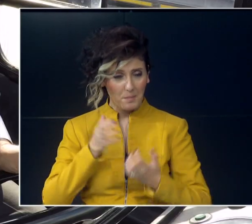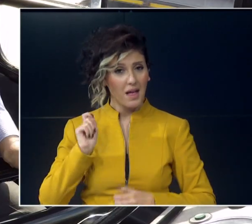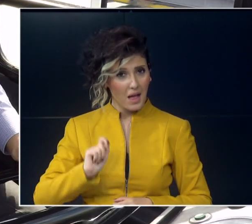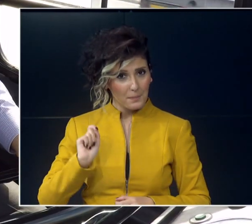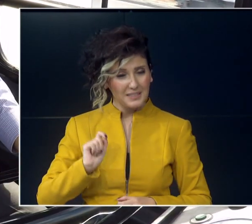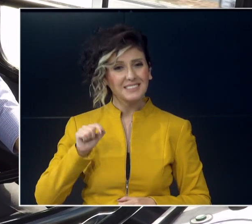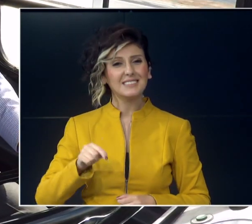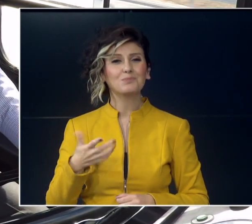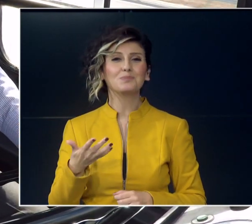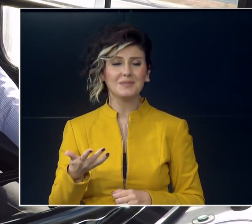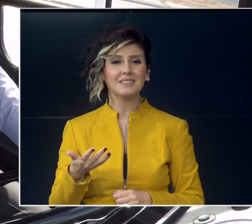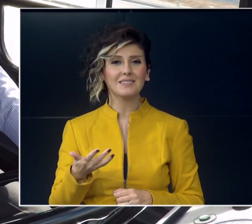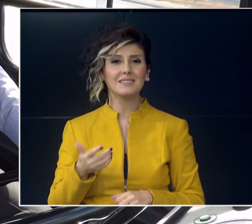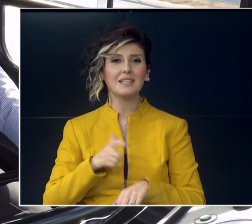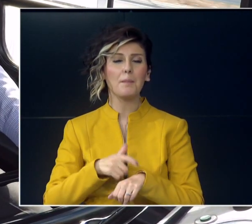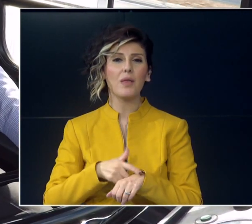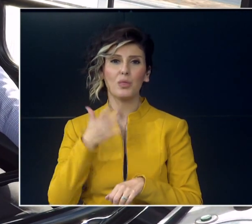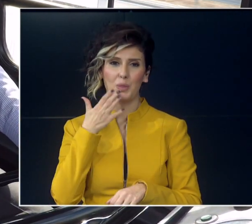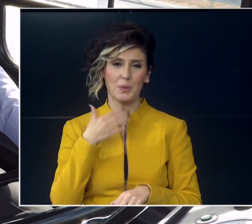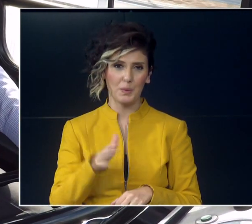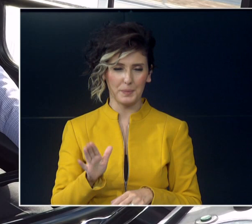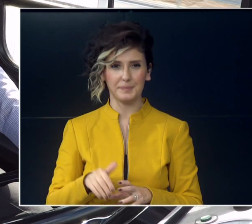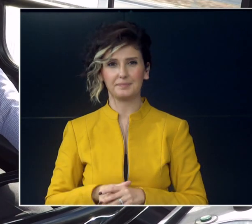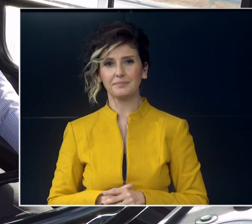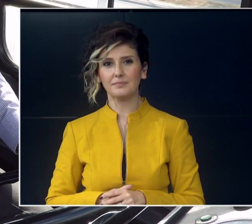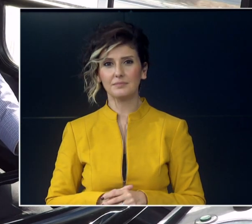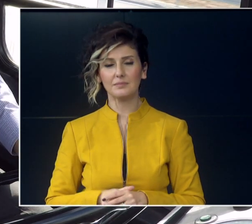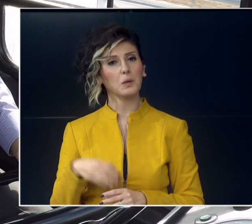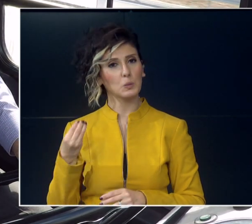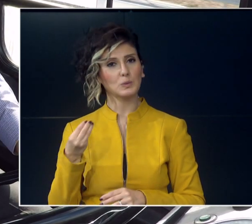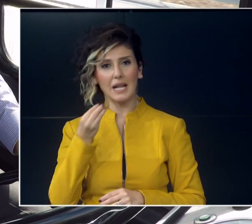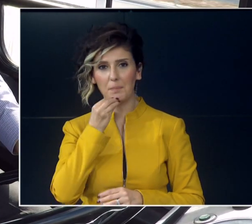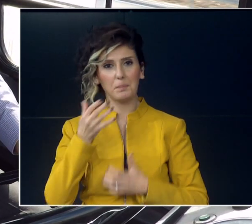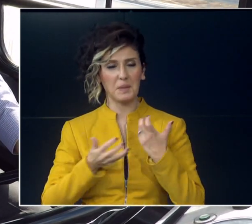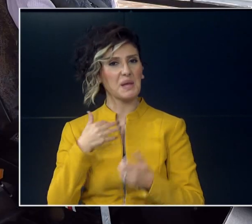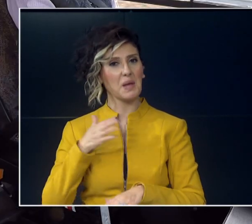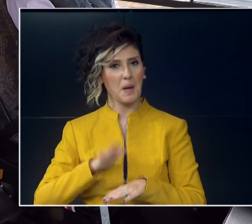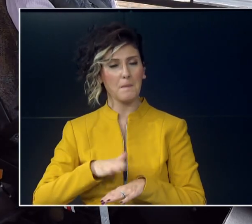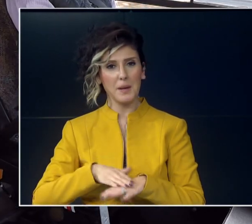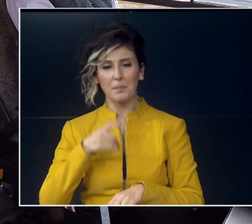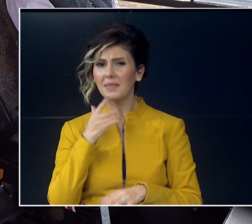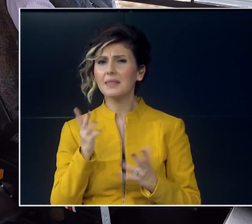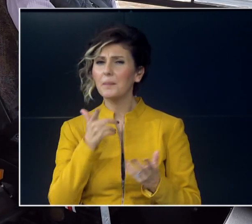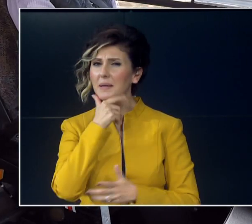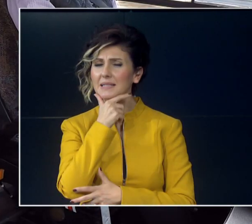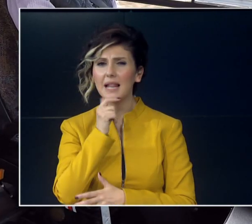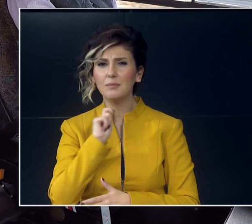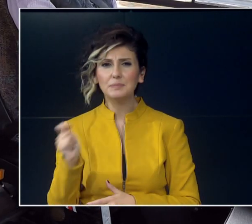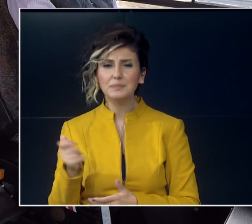ama şimdi pek zamanım olmuyor. Güzel yemek yaparım. Ne mesela?